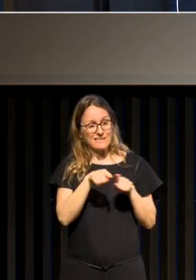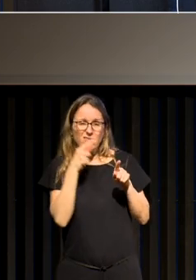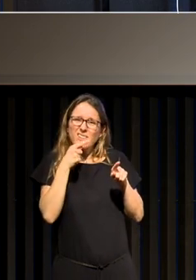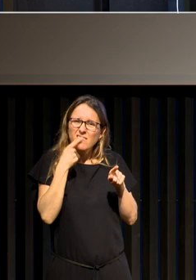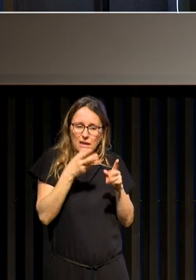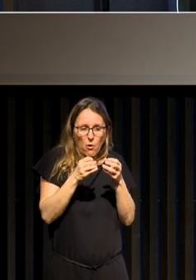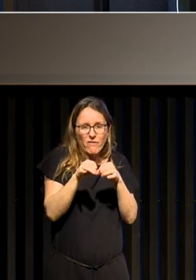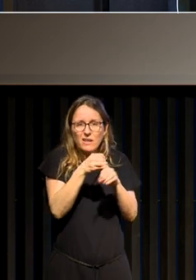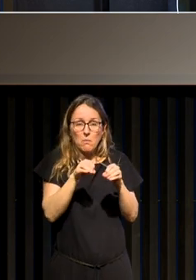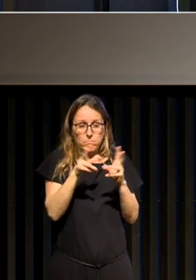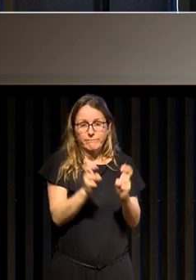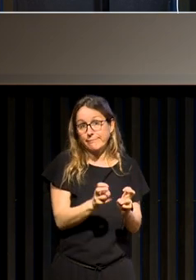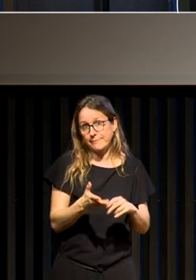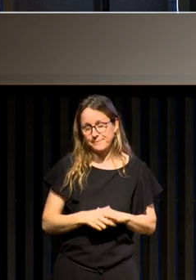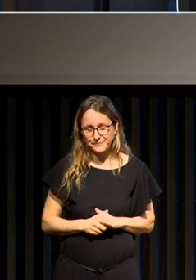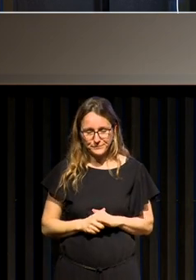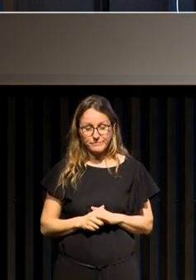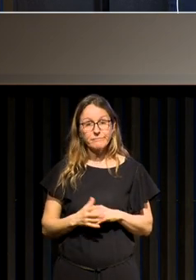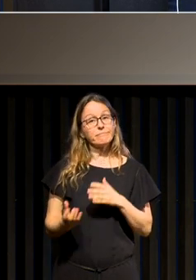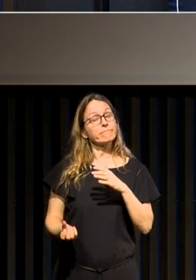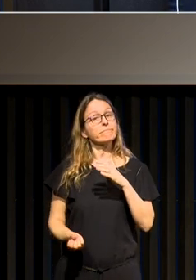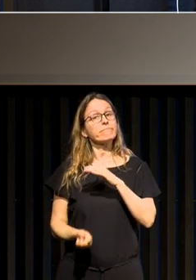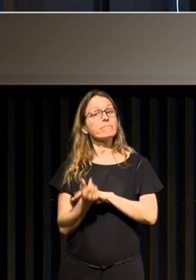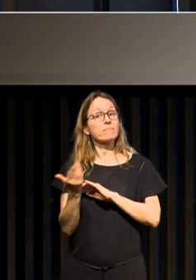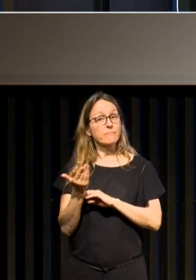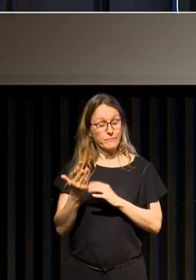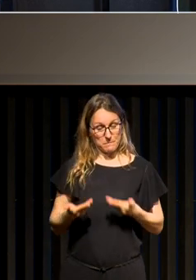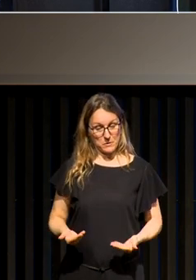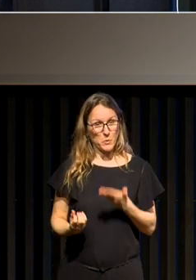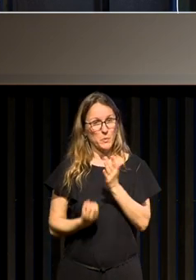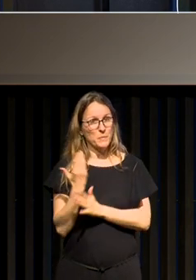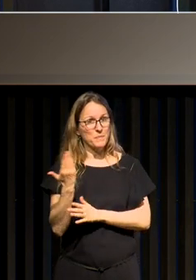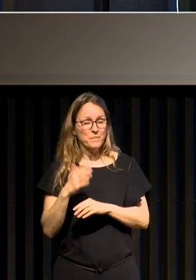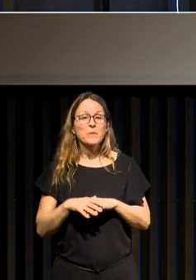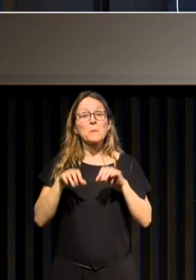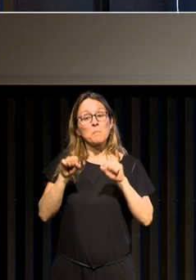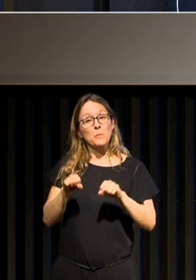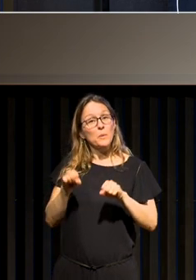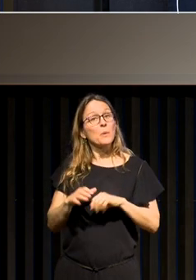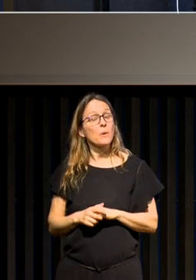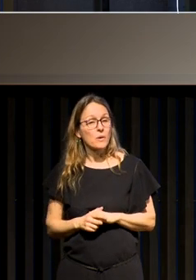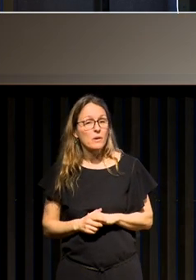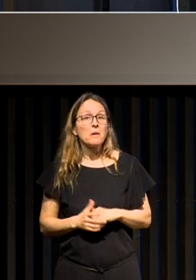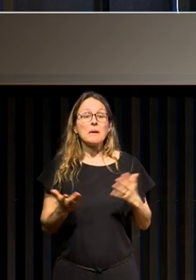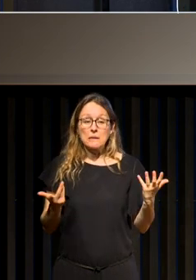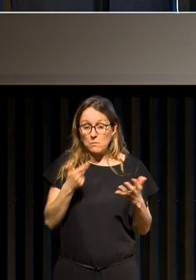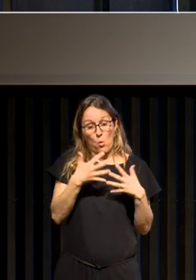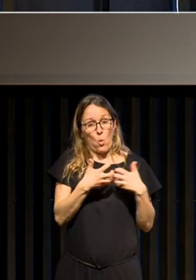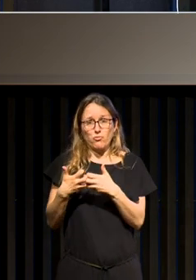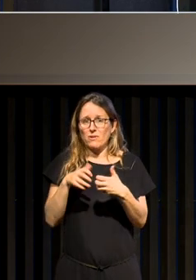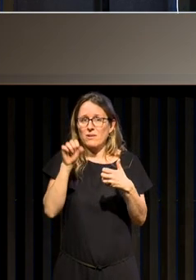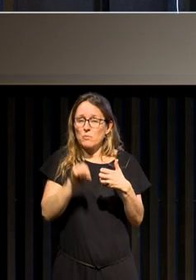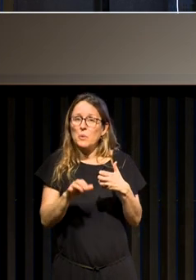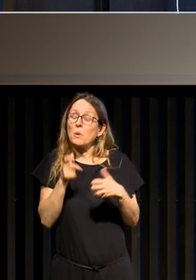Bien, alors, et la grande nouveauté, c'est que maintenant, on peut préserver aussi sa fertilité, on peut congeler, je crois